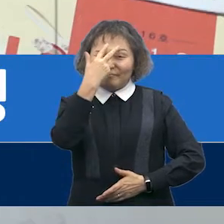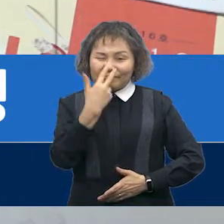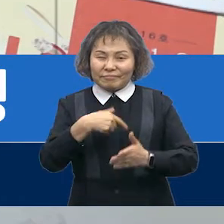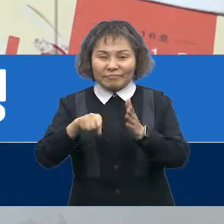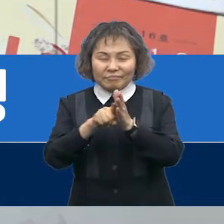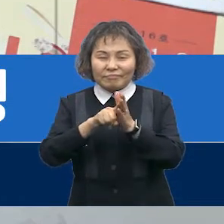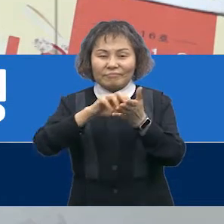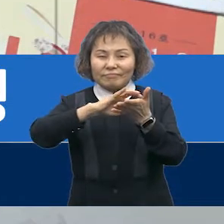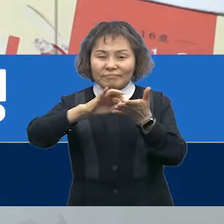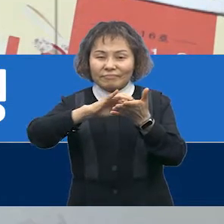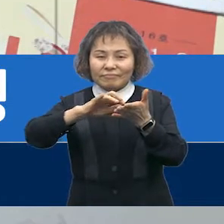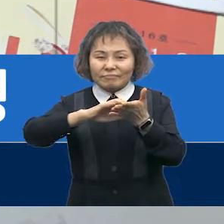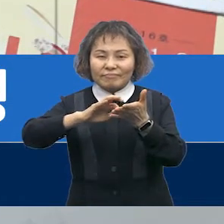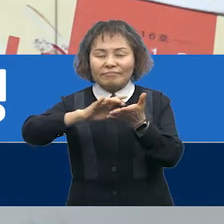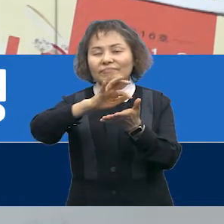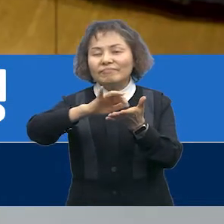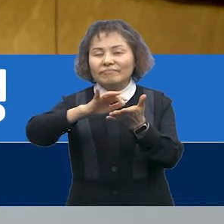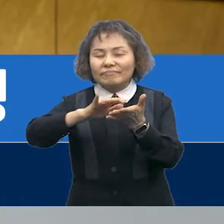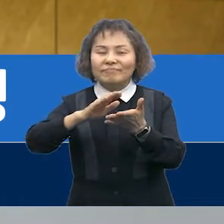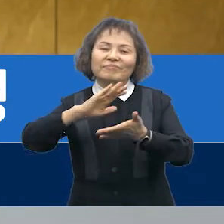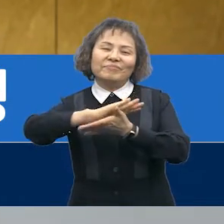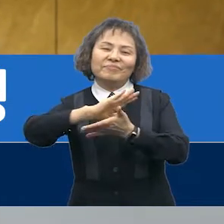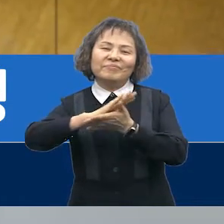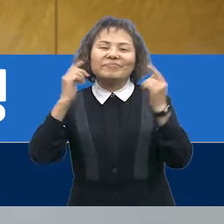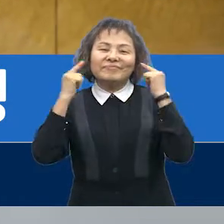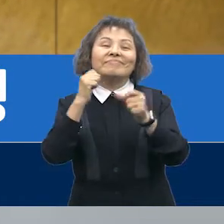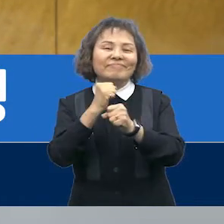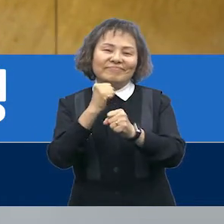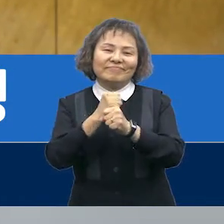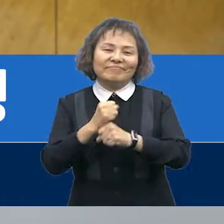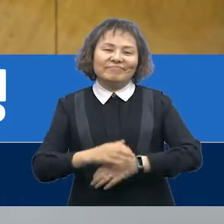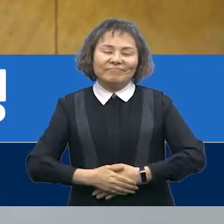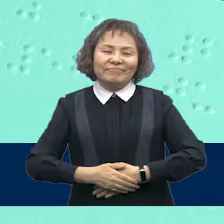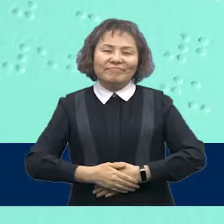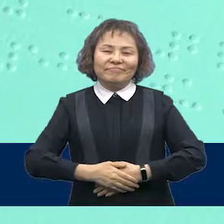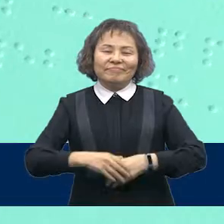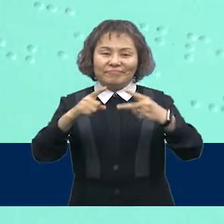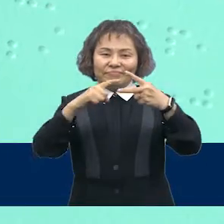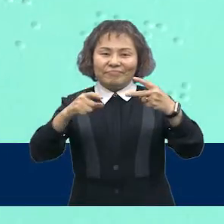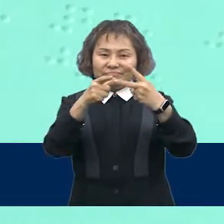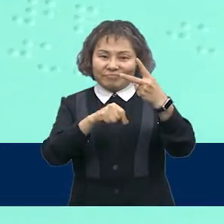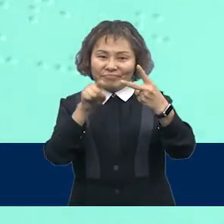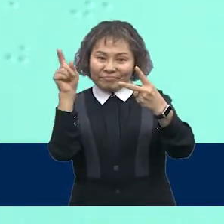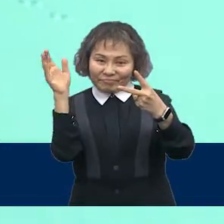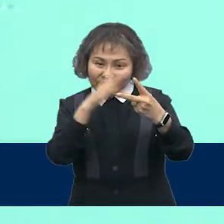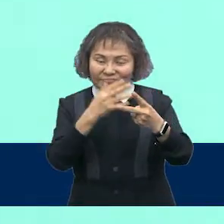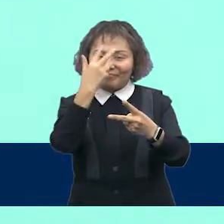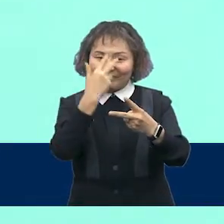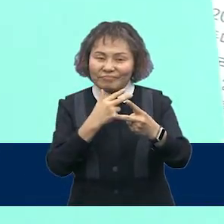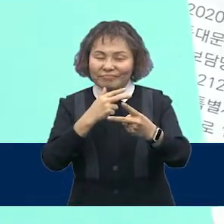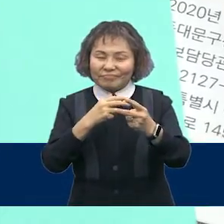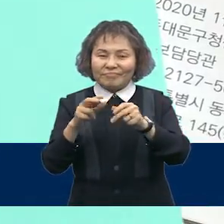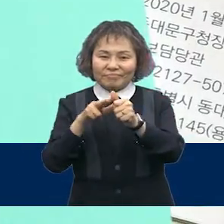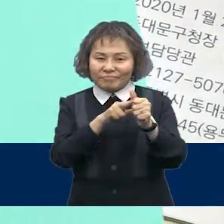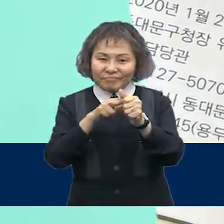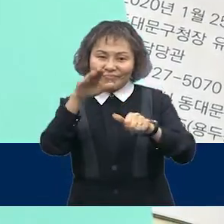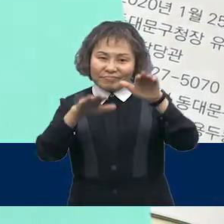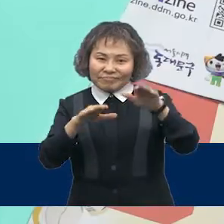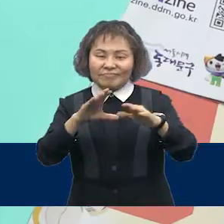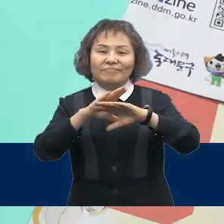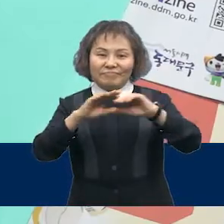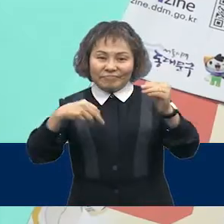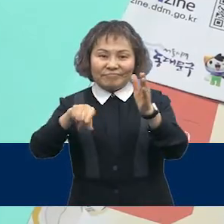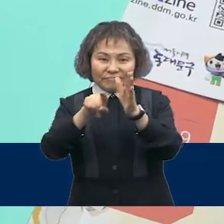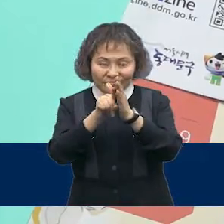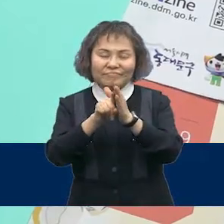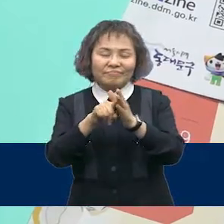시각장애인을 위한 점자 판 동대문구 소식지가 발행됩니다 동대문 그는 2월부터 시각장애인에 정보격차